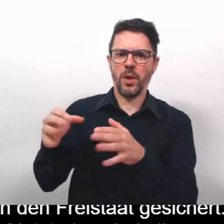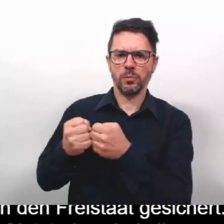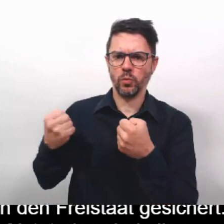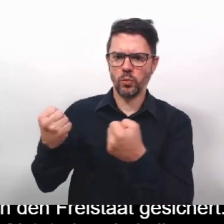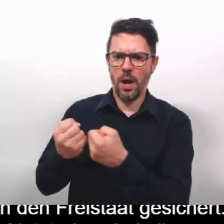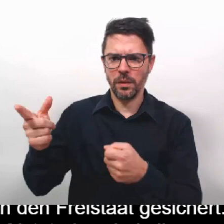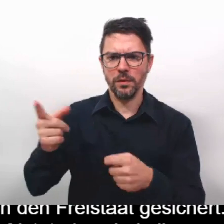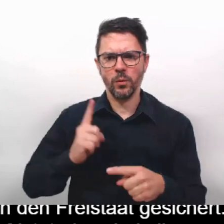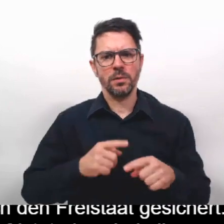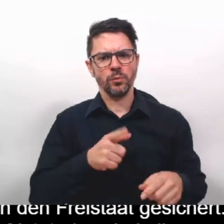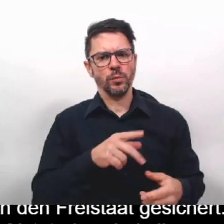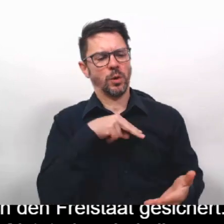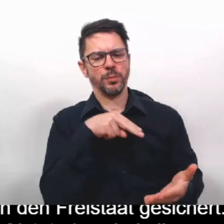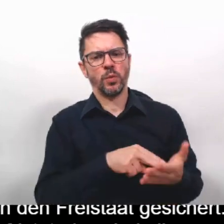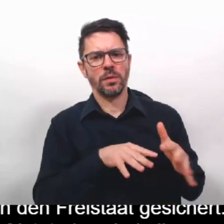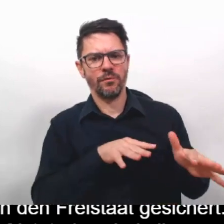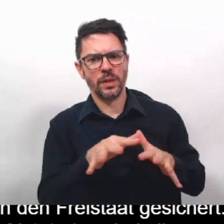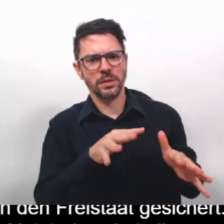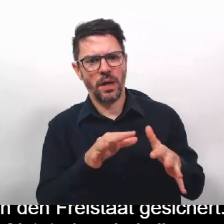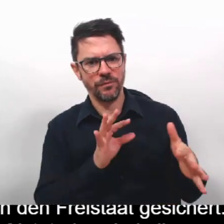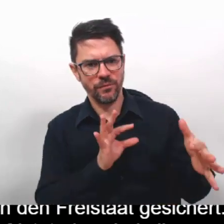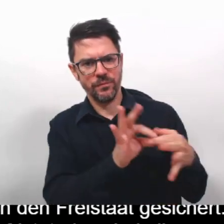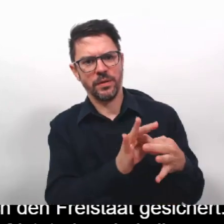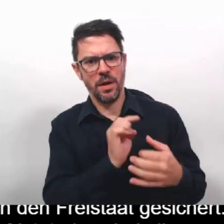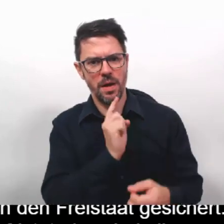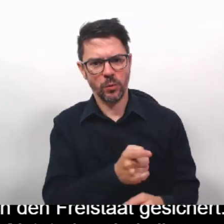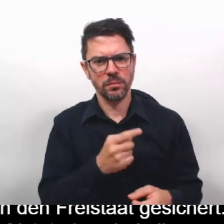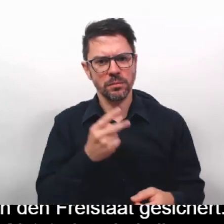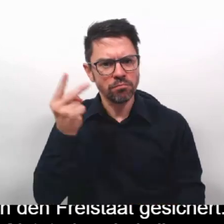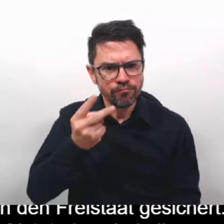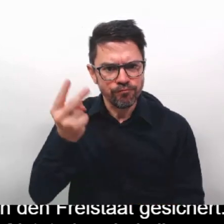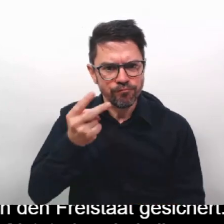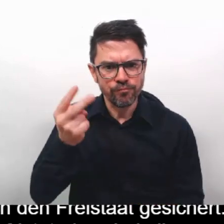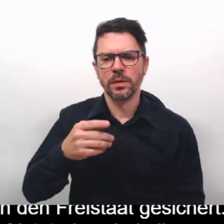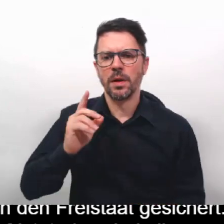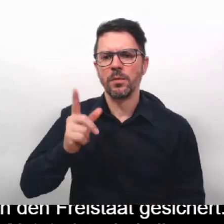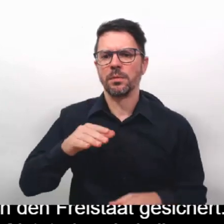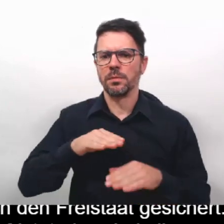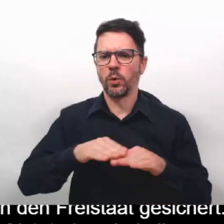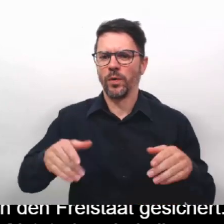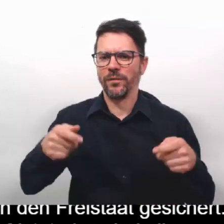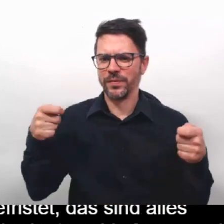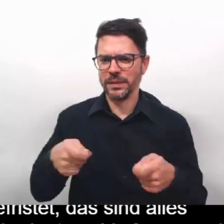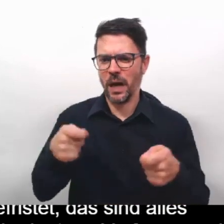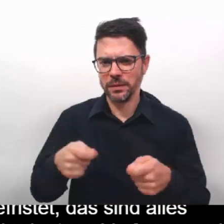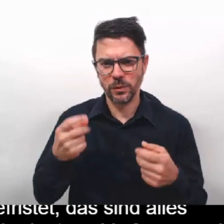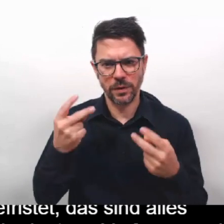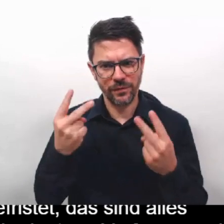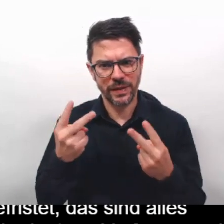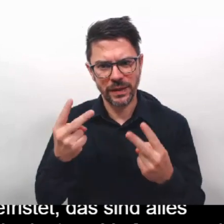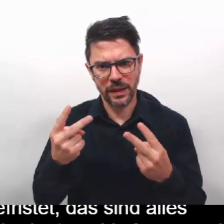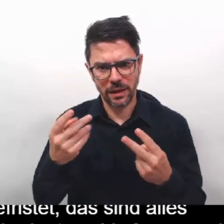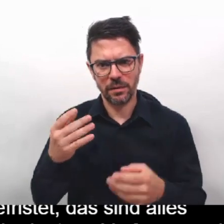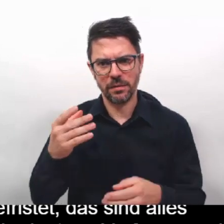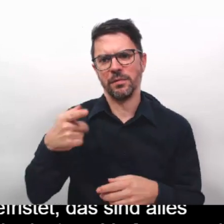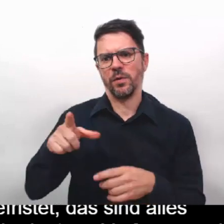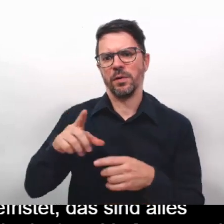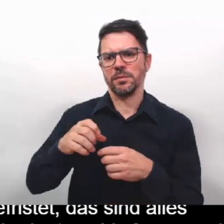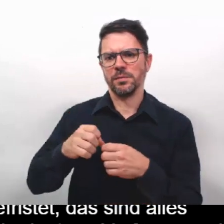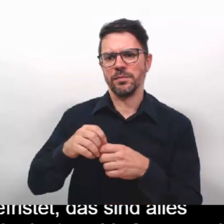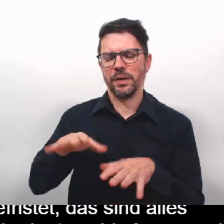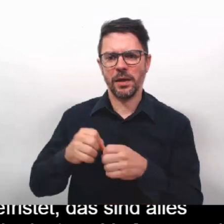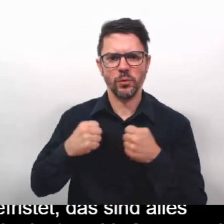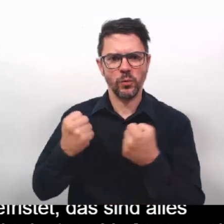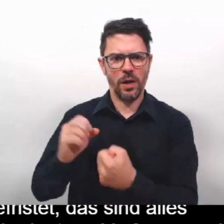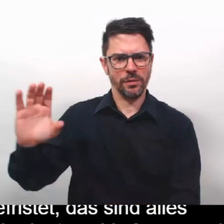und einem guten Austausch im Sinne, dass wir die strategische Entwicklung bei Arbeit besonders im Auge haben. Aber das, was dann die Universitäten und Hochschulen